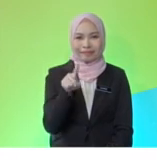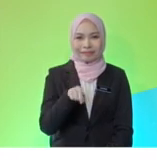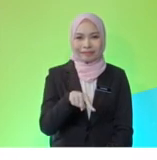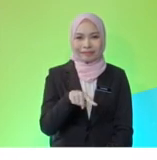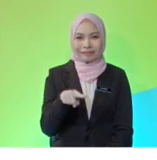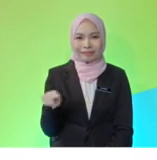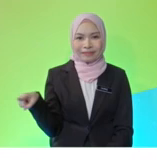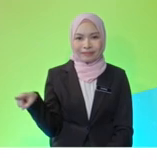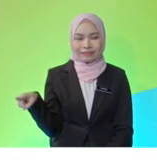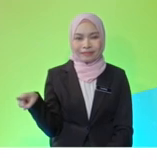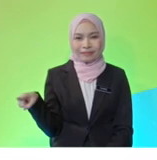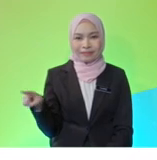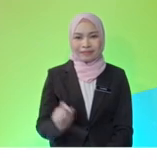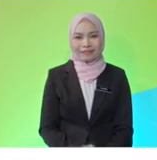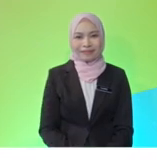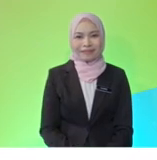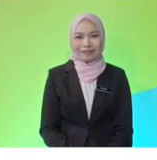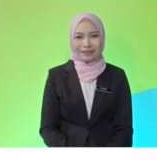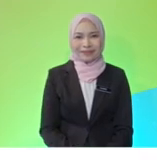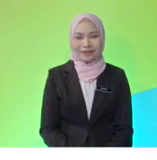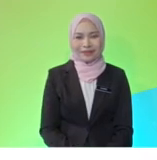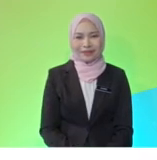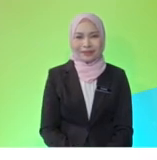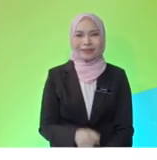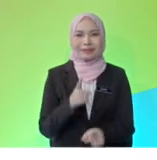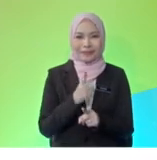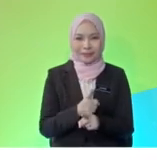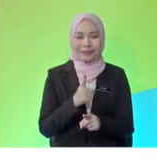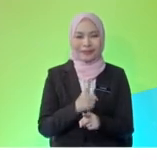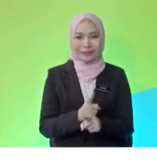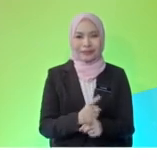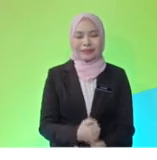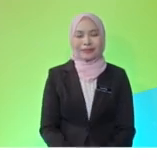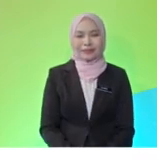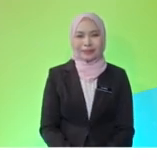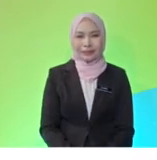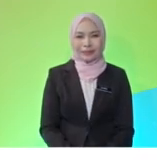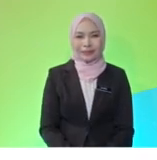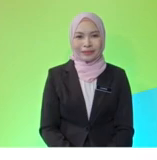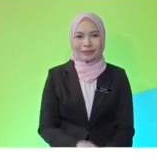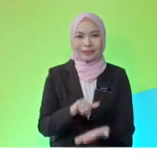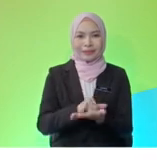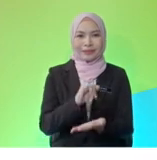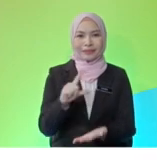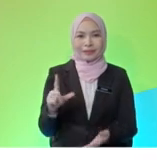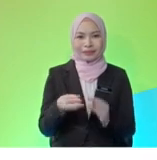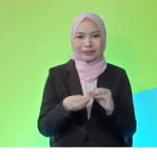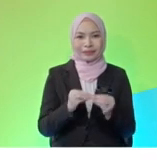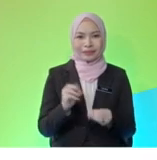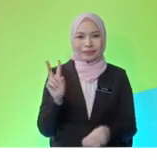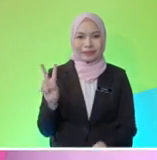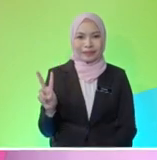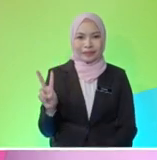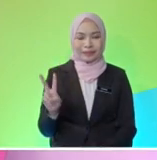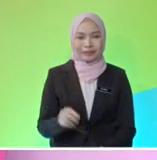lurus. Lurus saja kat bawah ni. Betul nombor, cikgu? Betul. Itu adalah nombor 2. Nombor 2.